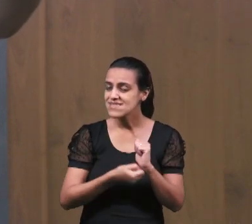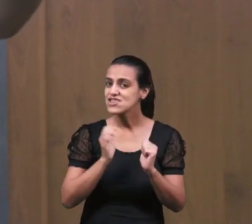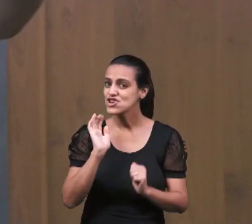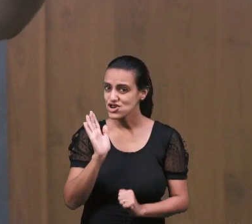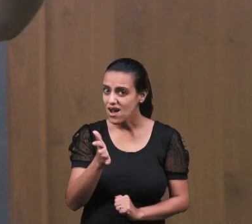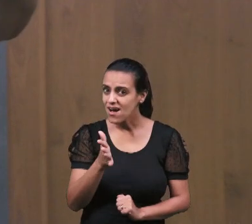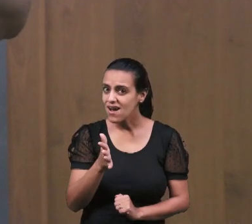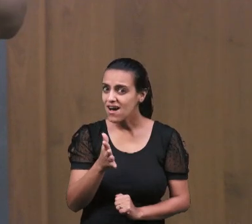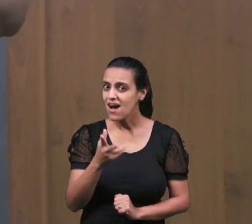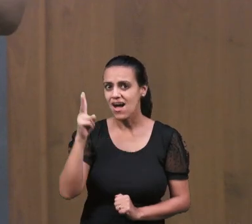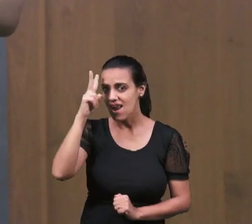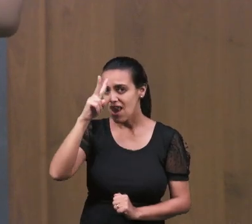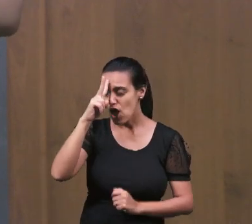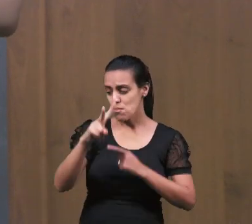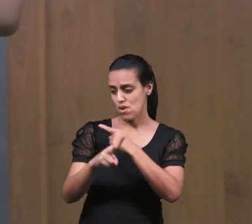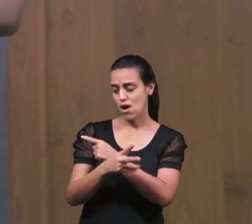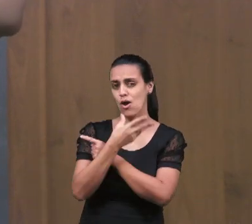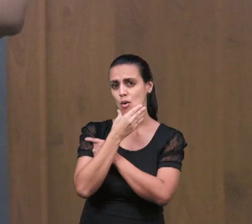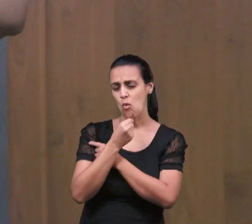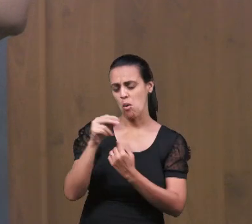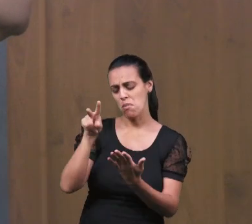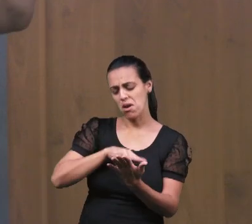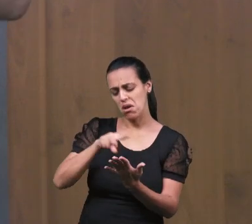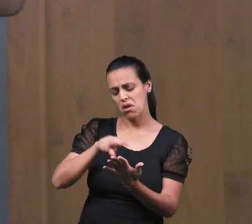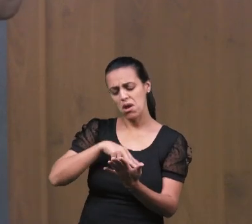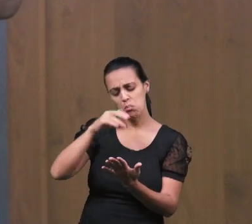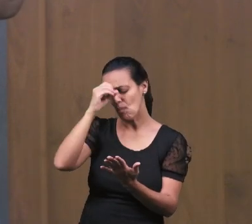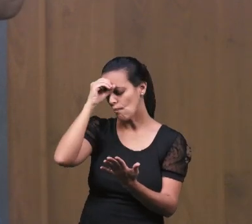Seigneur Jésus, notre Sauveur.